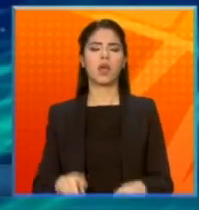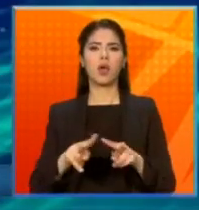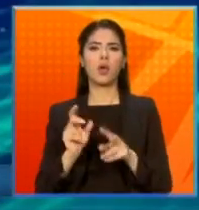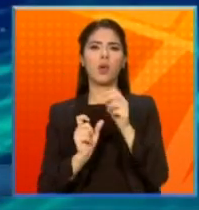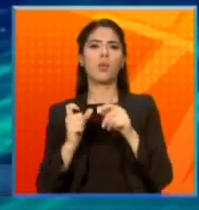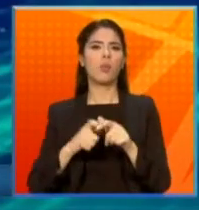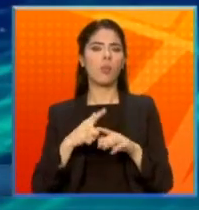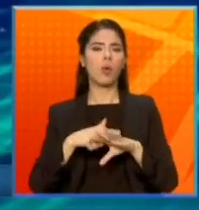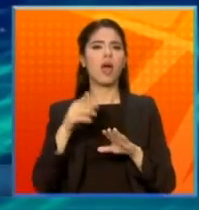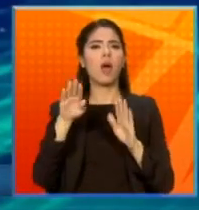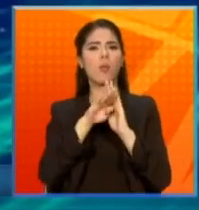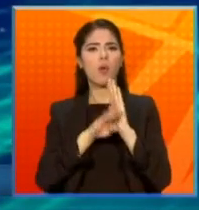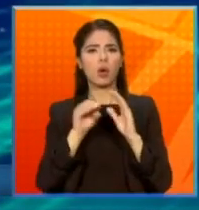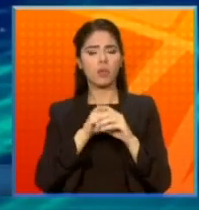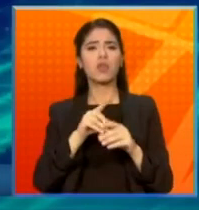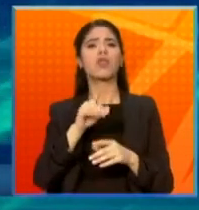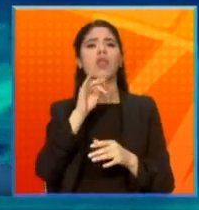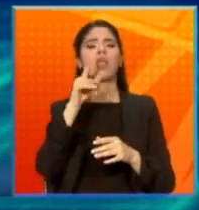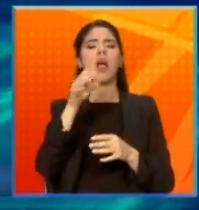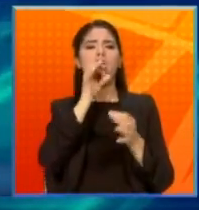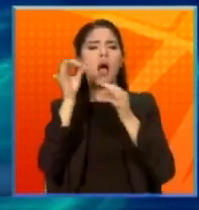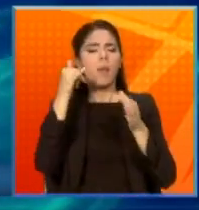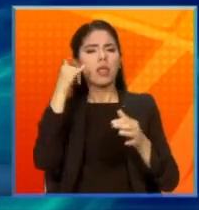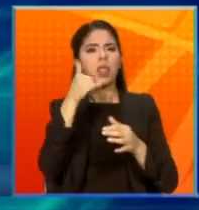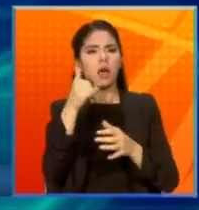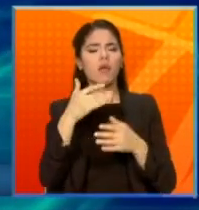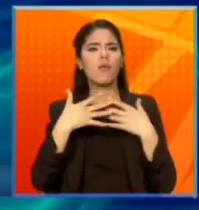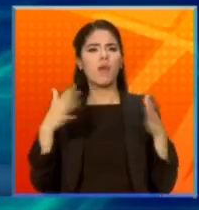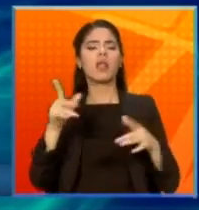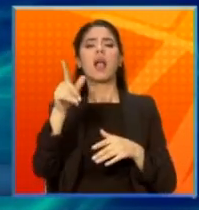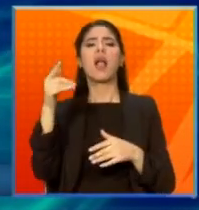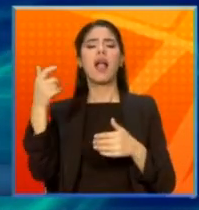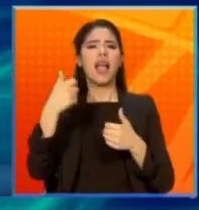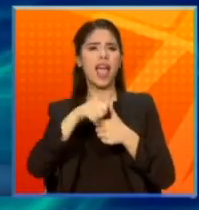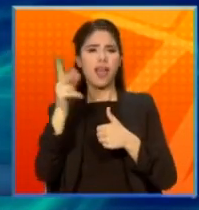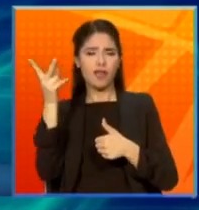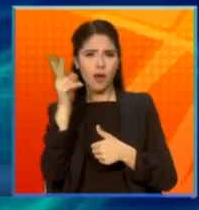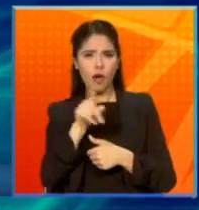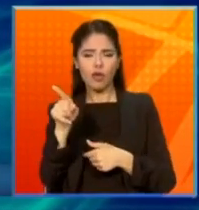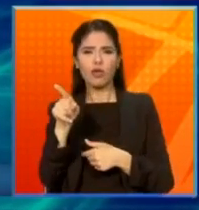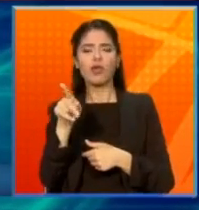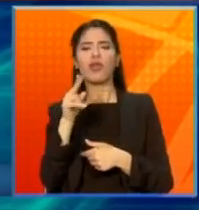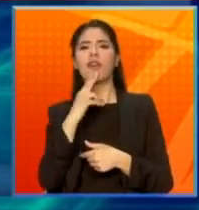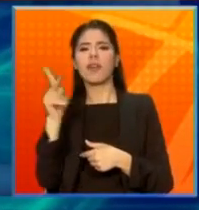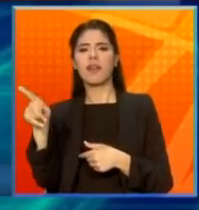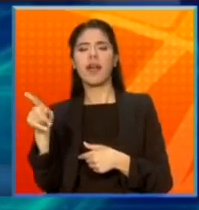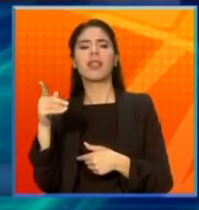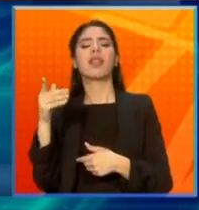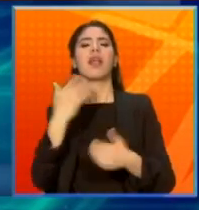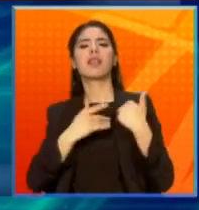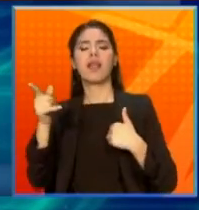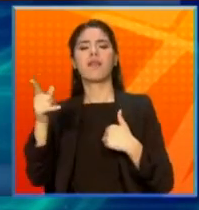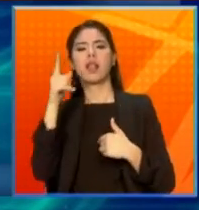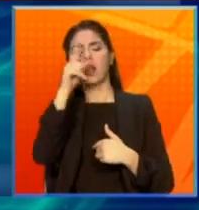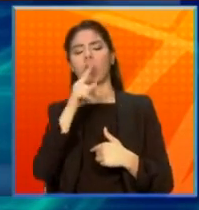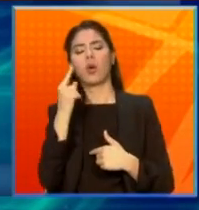Müge Anlı ile Tatlıser programına bugün ihbar telefonları yağdı. Suçlamaların hedefinde eşini öldürdüğü öne sürülen Ayşe Harman ve yasak aşkı vardı.